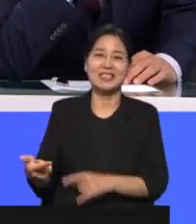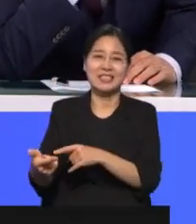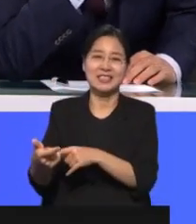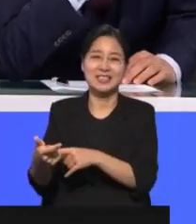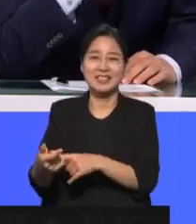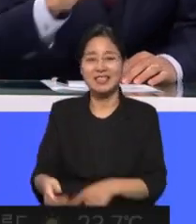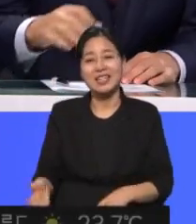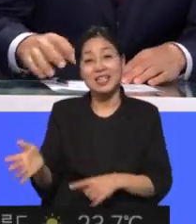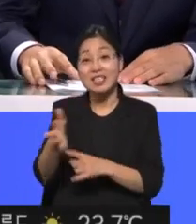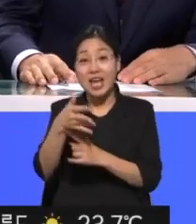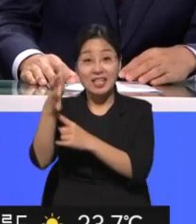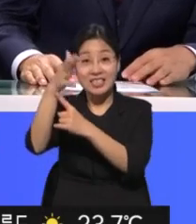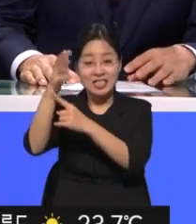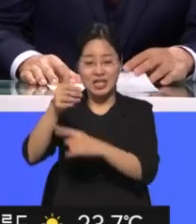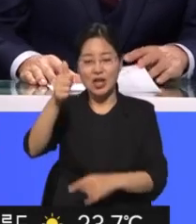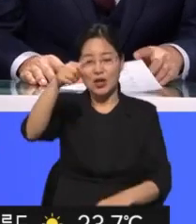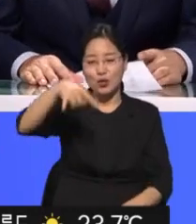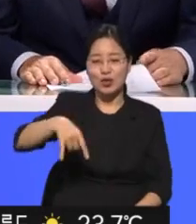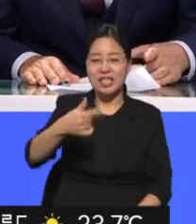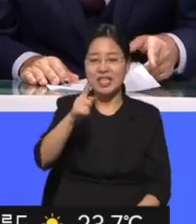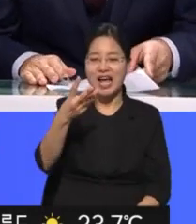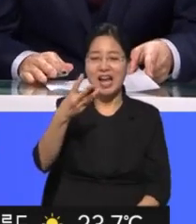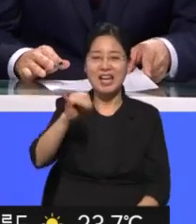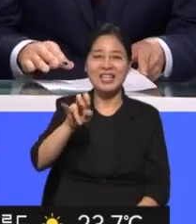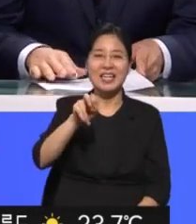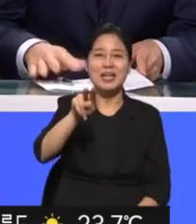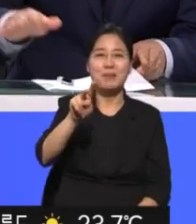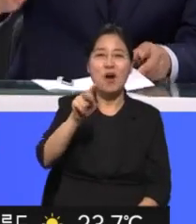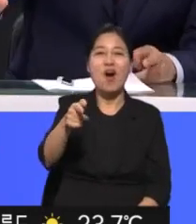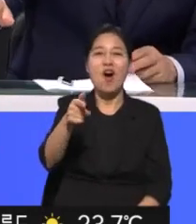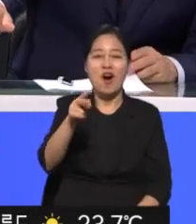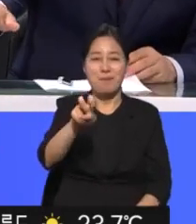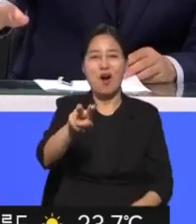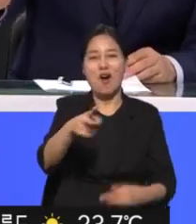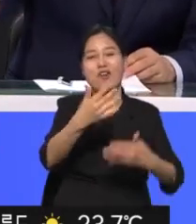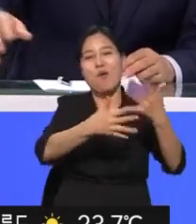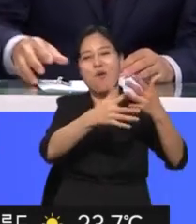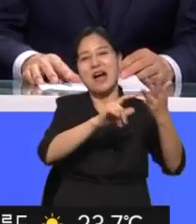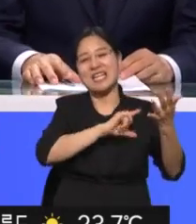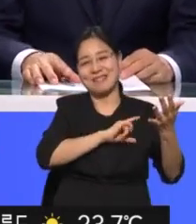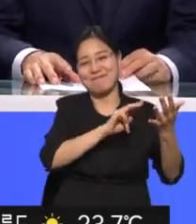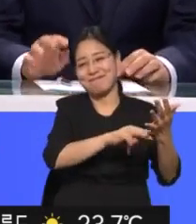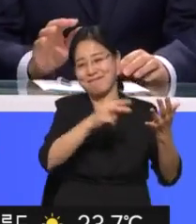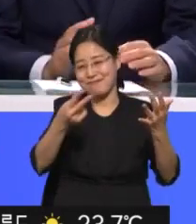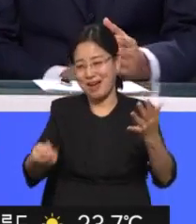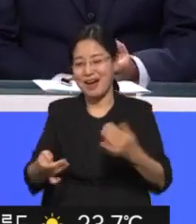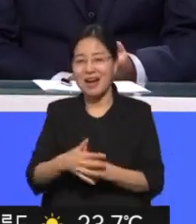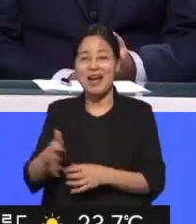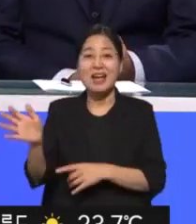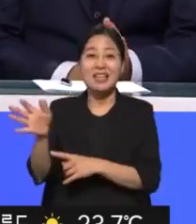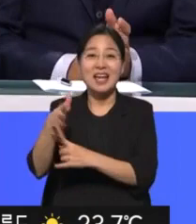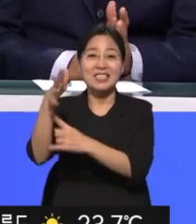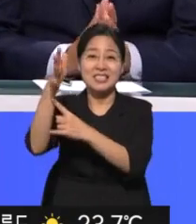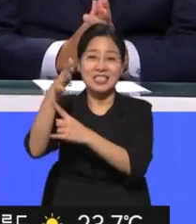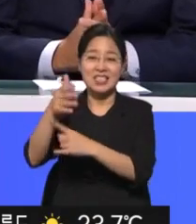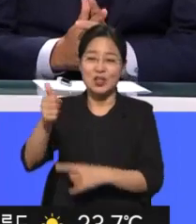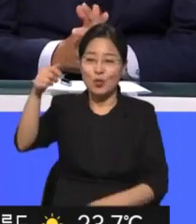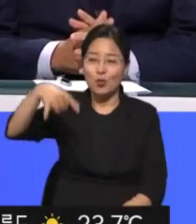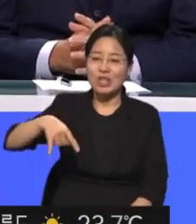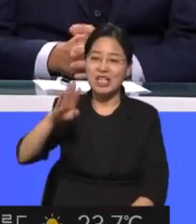아, 휘날리며를 휘바이든으로 지금 꼭 그랬는데 휘바이든 10장 그려야 될 것 같아요. 태극기